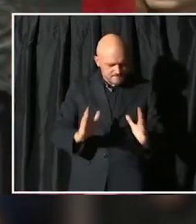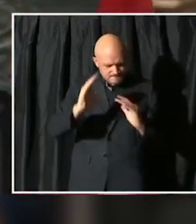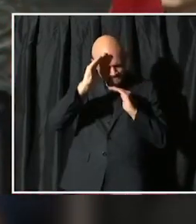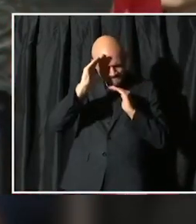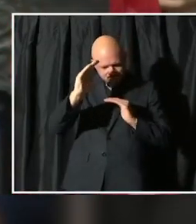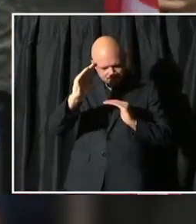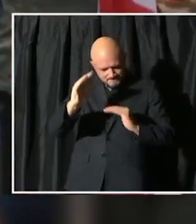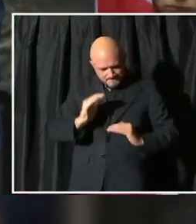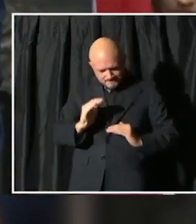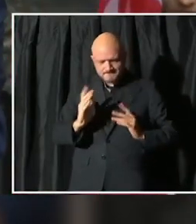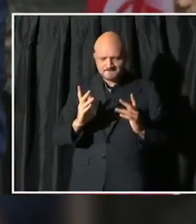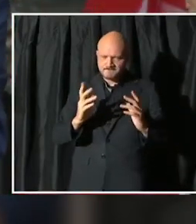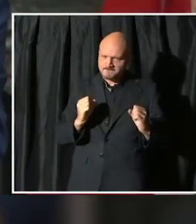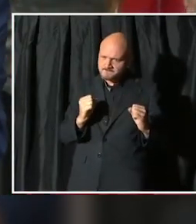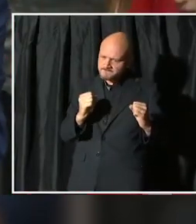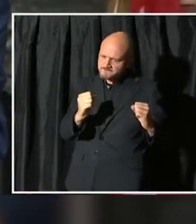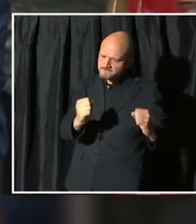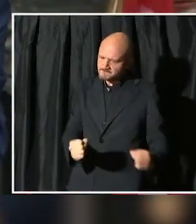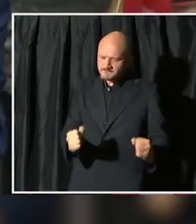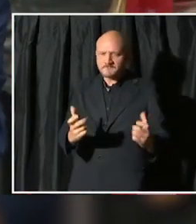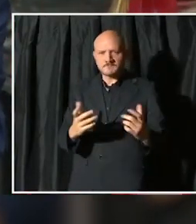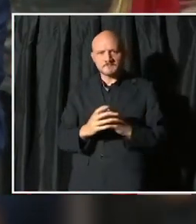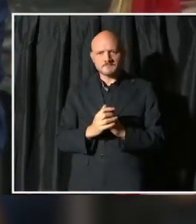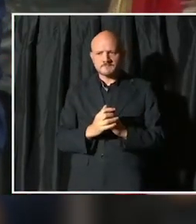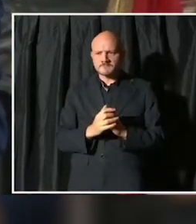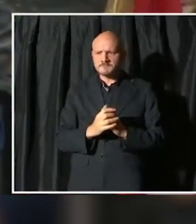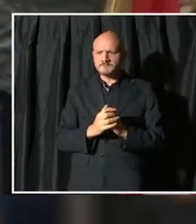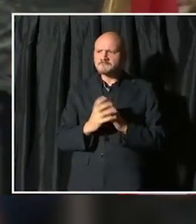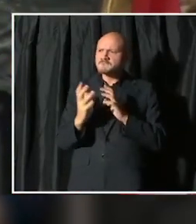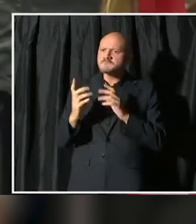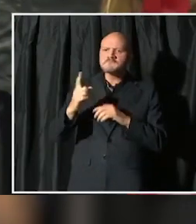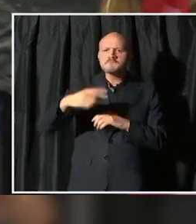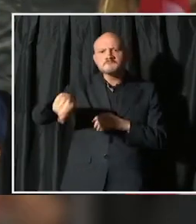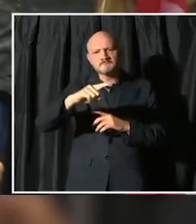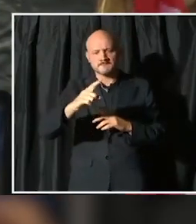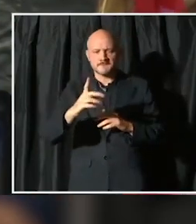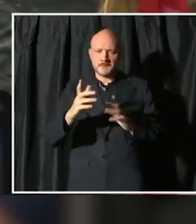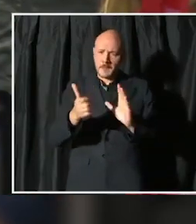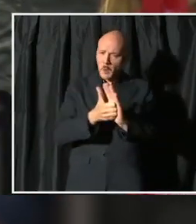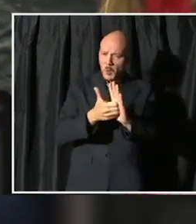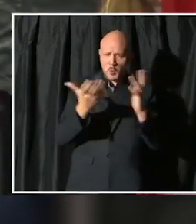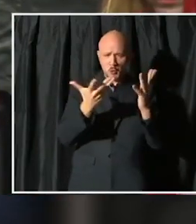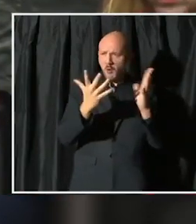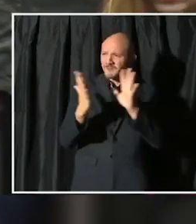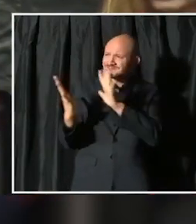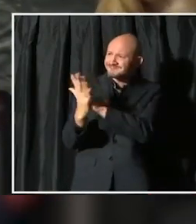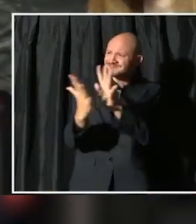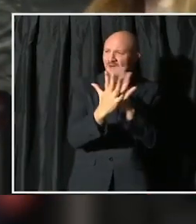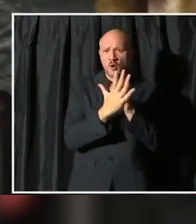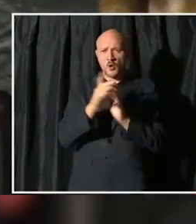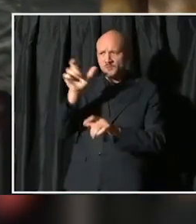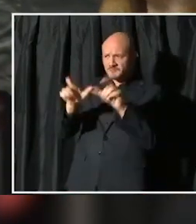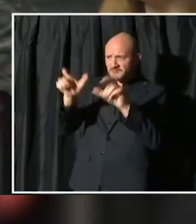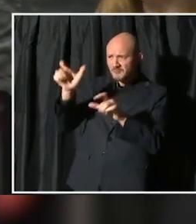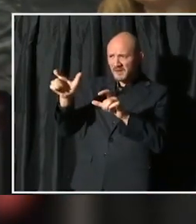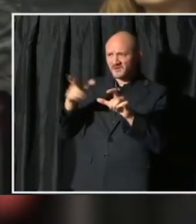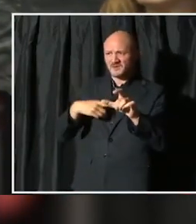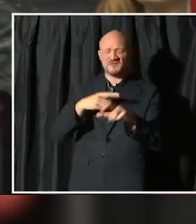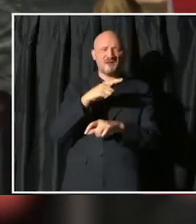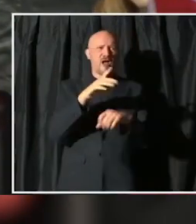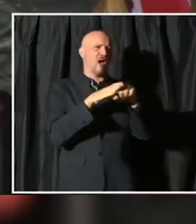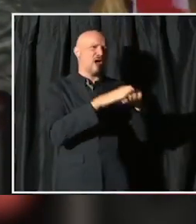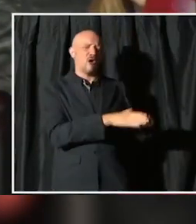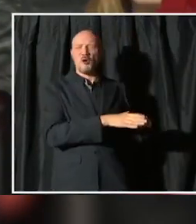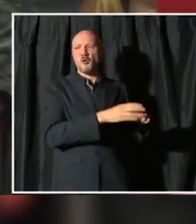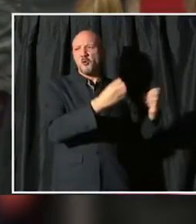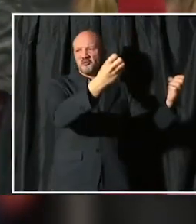rencontre des Françaises et des Français dont beaucoup ont perdu confiance dans une certaine gauche qui n'a pas eu le courage d'affronter la finance